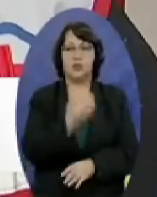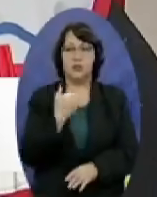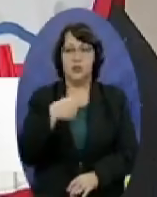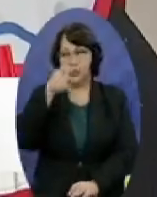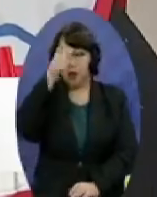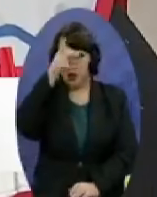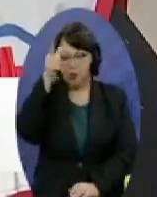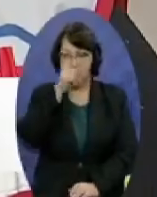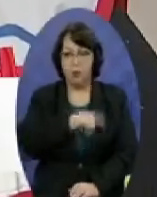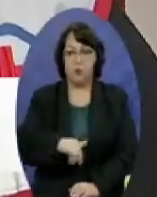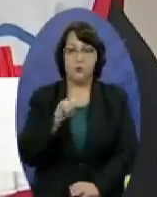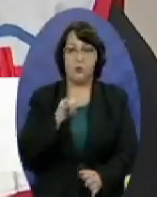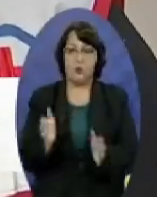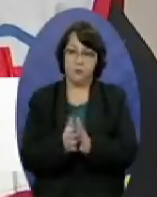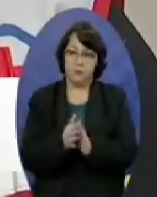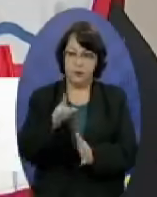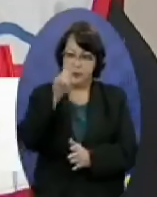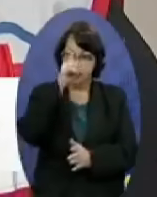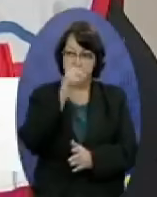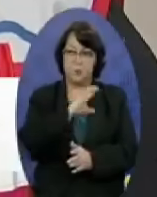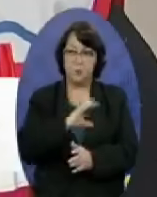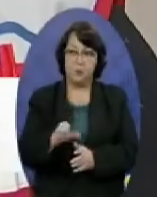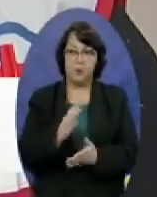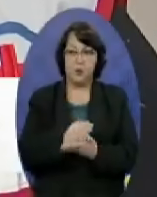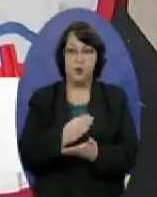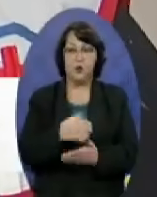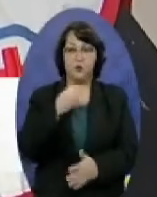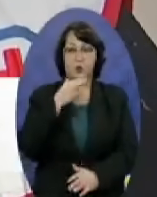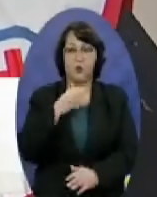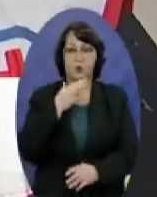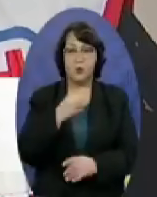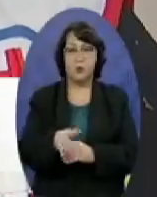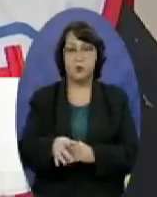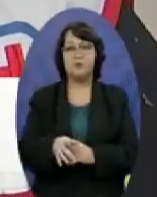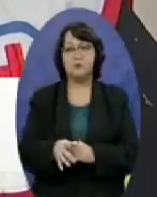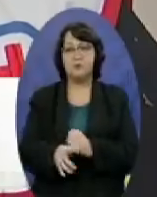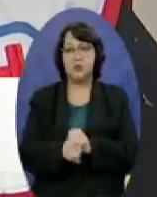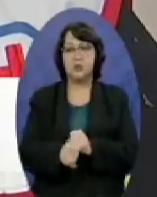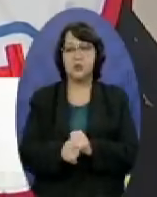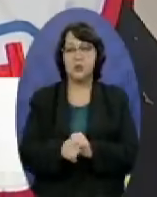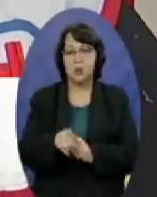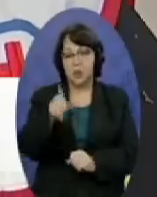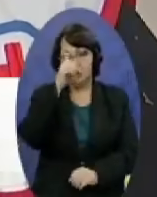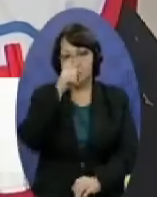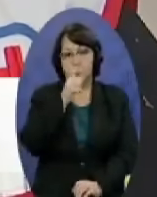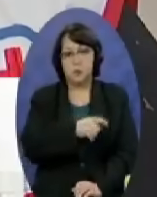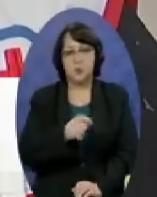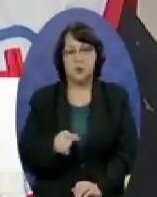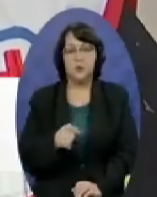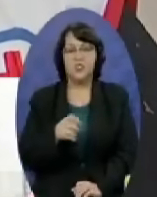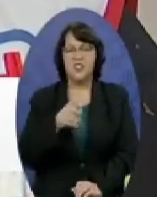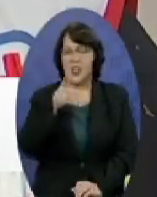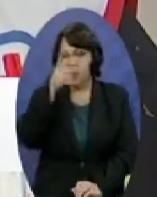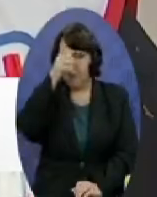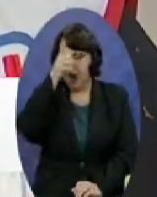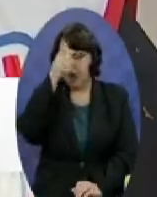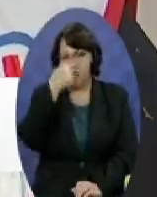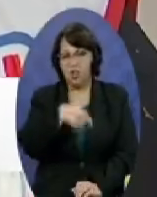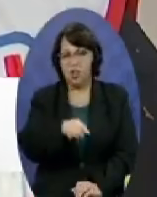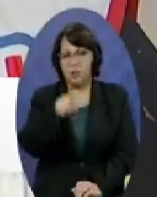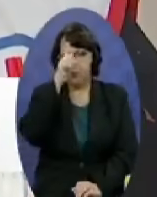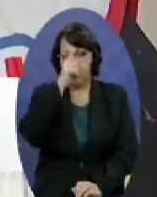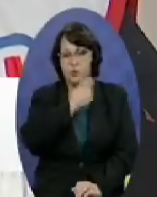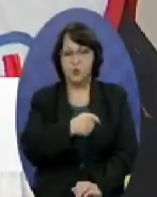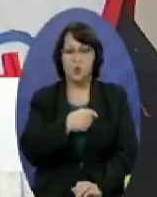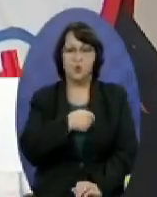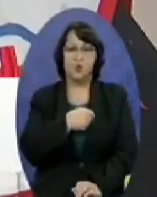Герман улсын хамтарсан эмнэлэг байна. Одоо зөвлөх эмчнэр нь Герман эмчнэр. За өөрөө тэр зүрхний эмнэлгийн